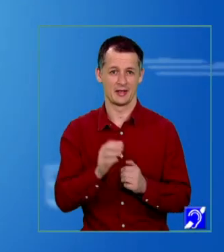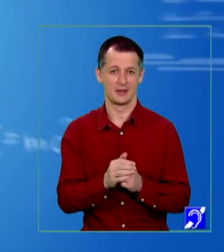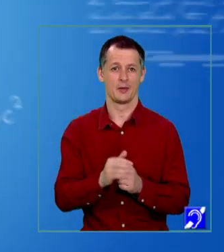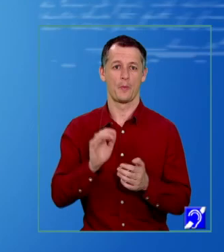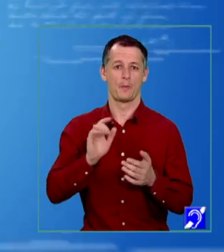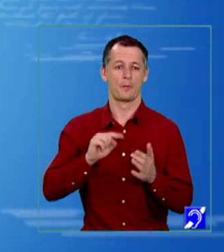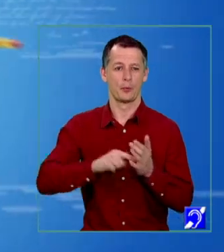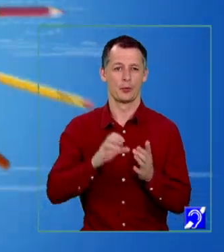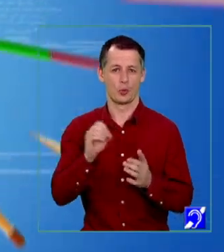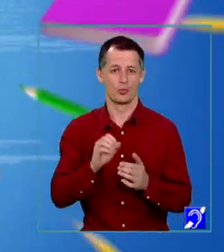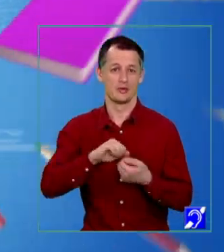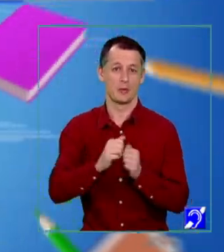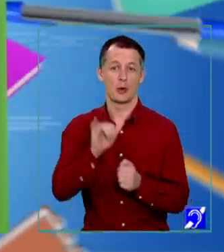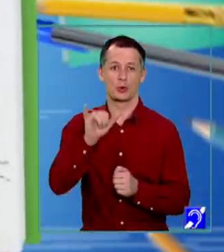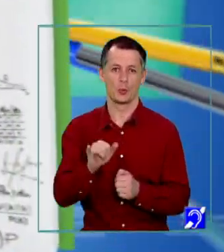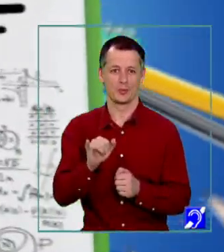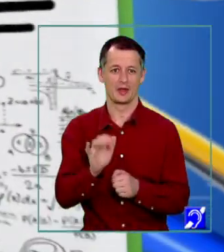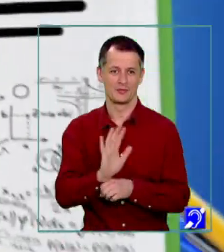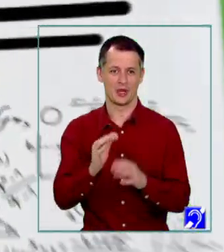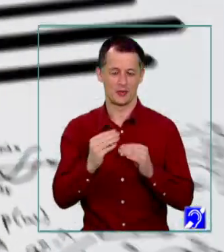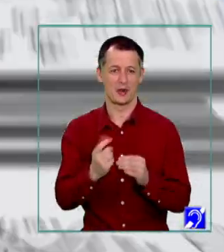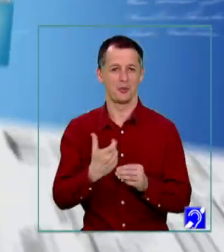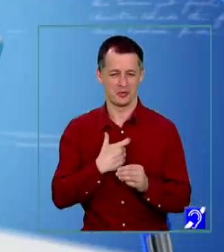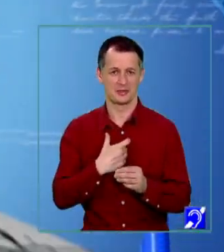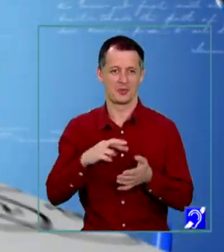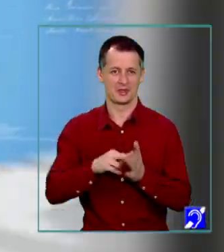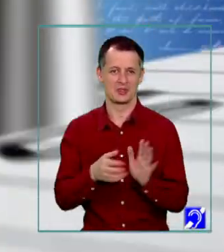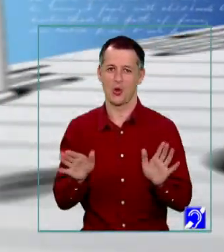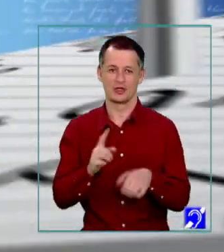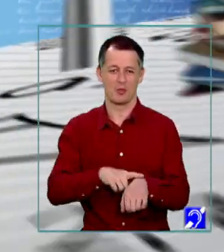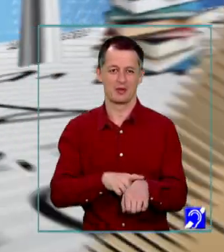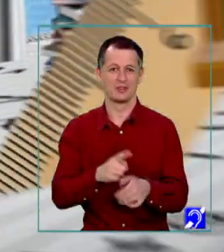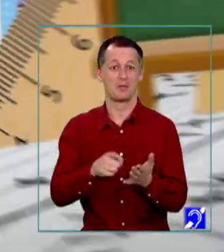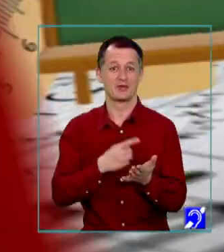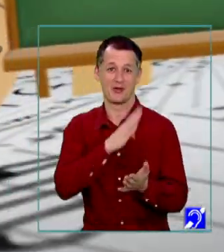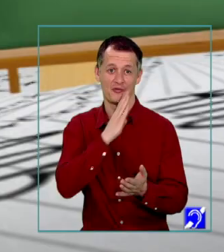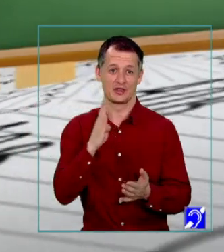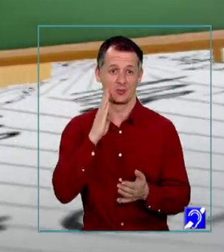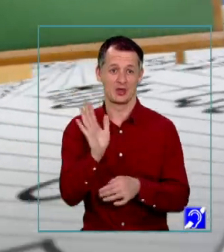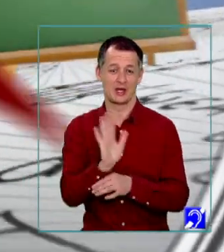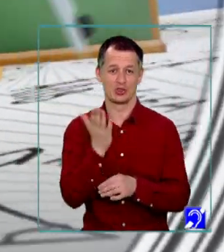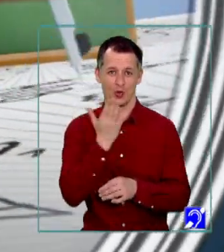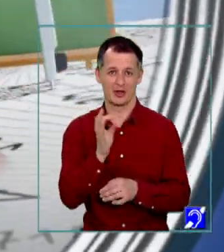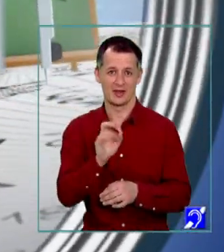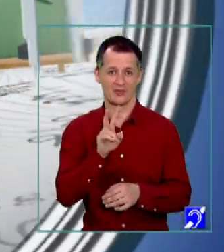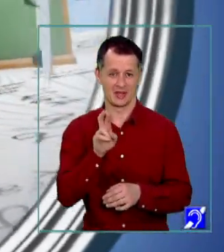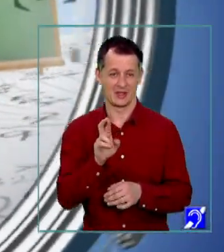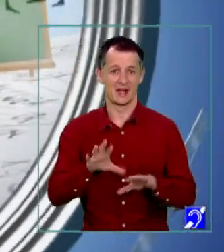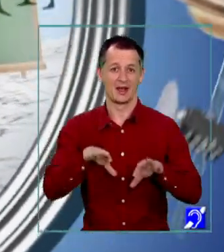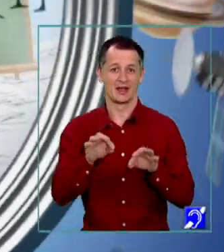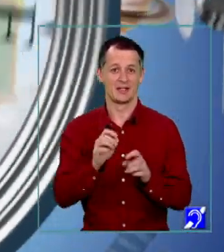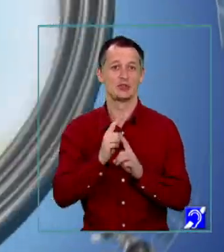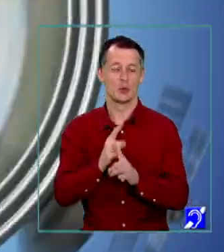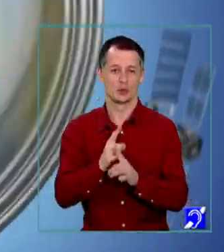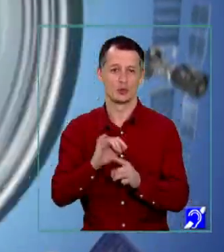al Televiziunii Române, așa că puteți relua antrenamentele oricând. Pe pagina de Facebook Teleșcoală TVR găsiți suportul de curs și